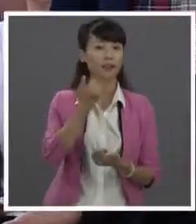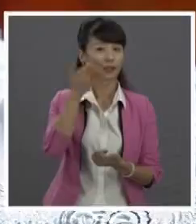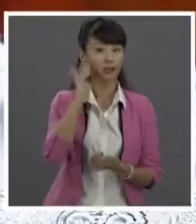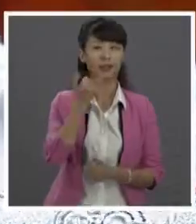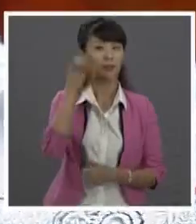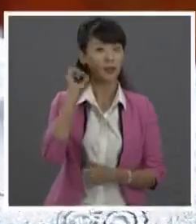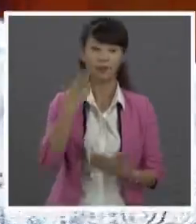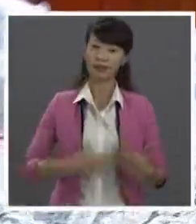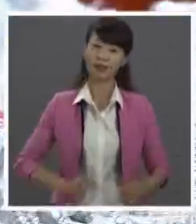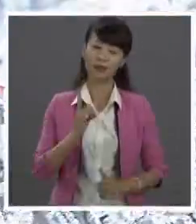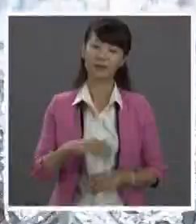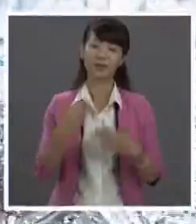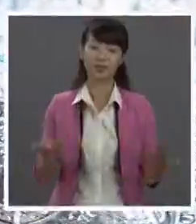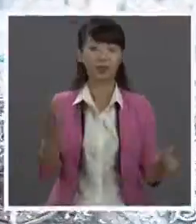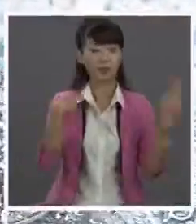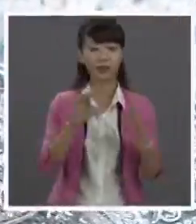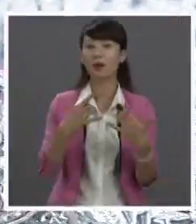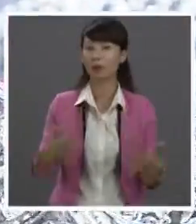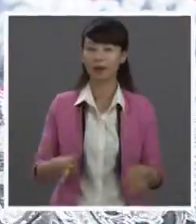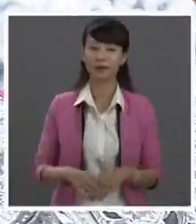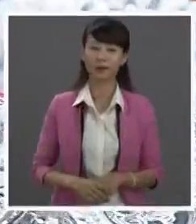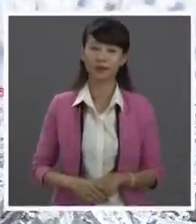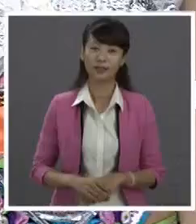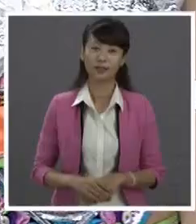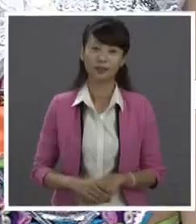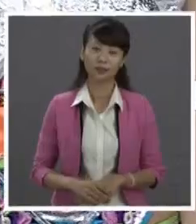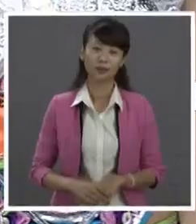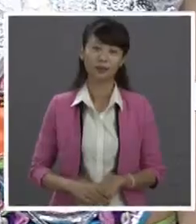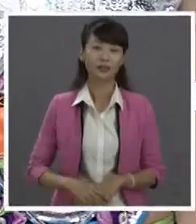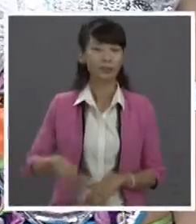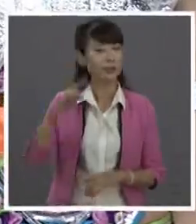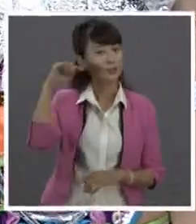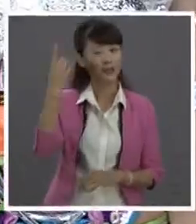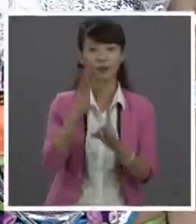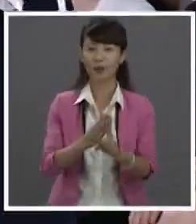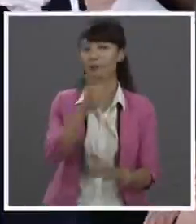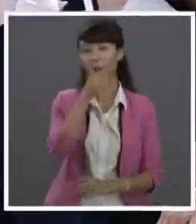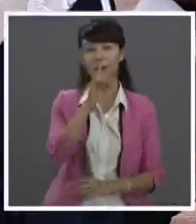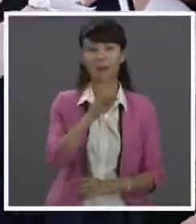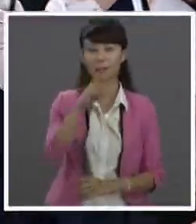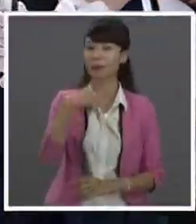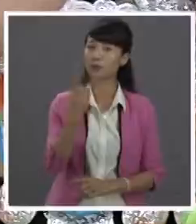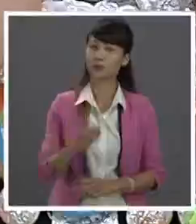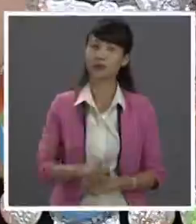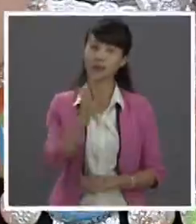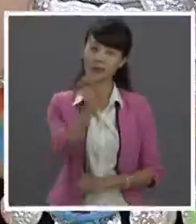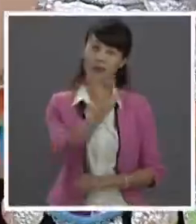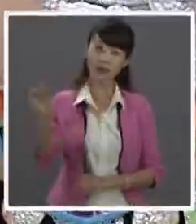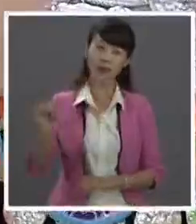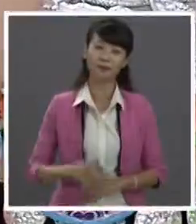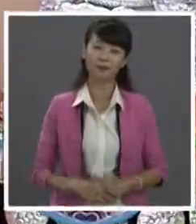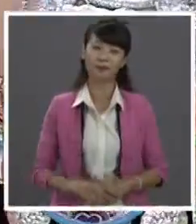完这么棒的一个节目之后，他们想对爸爸妈妈说一句话。 开始。